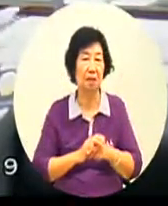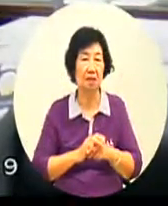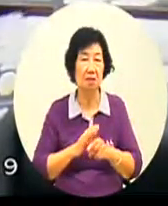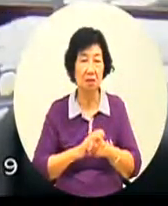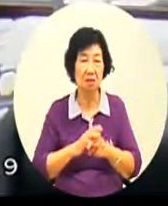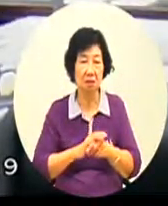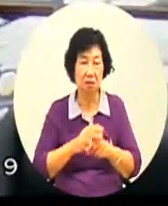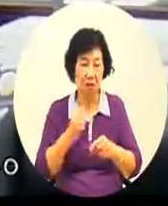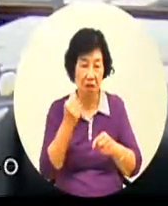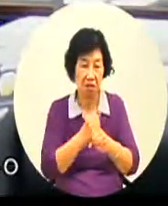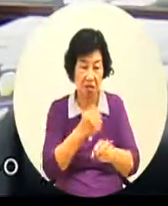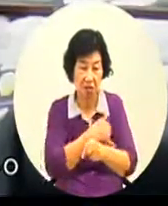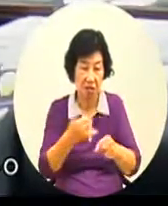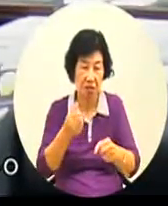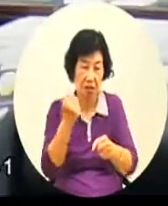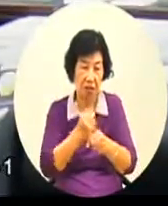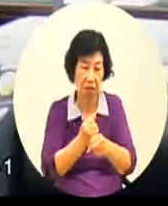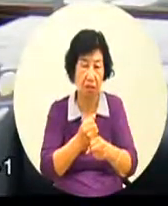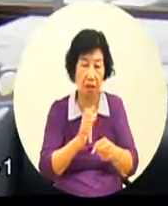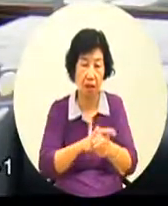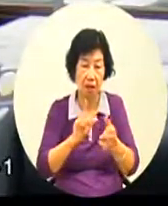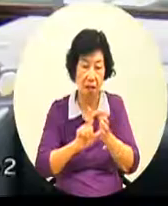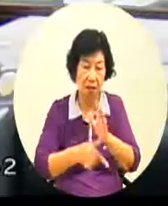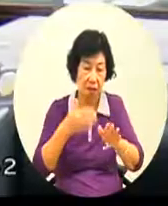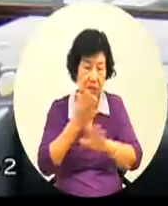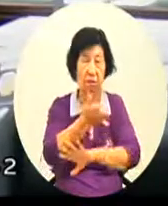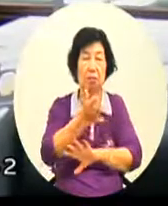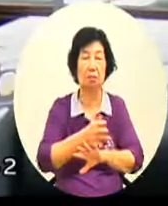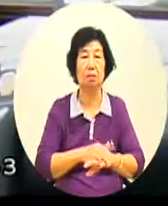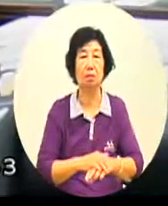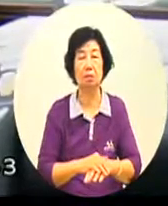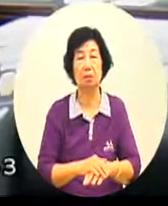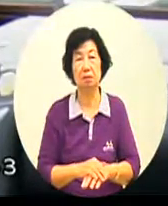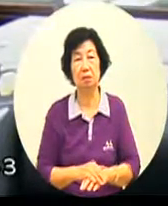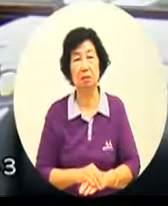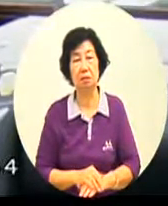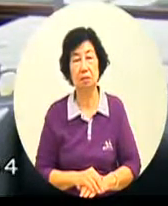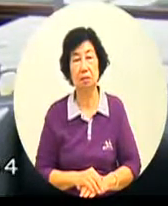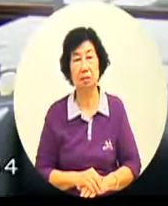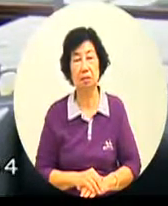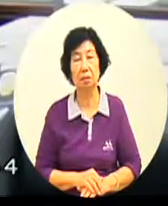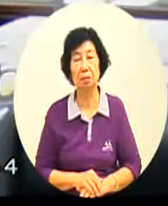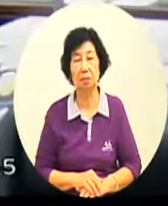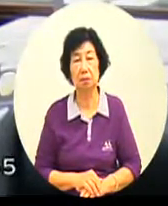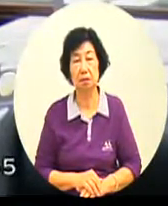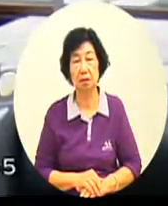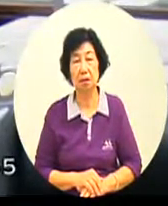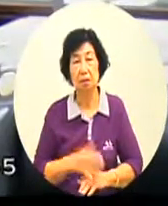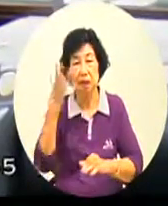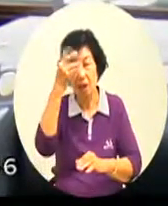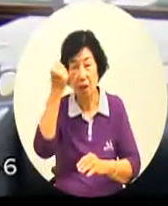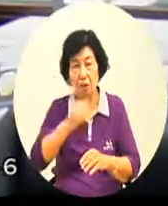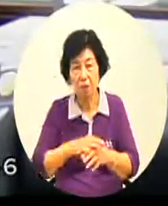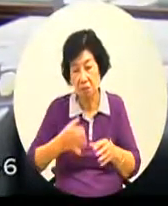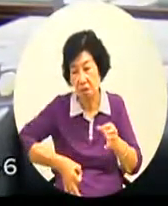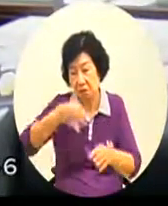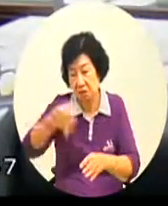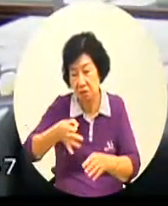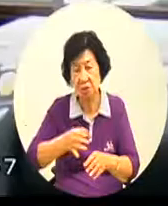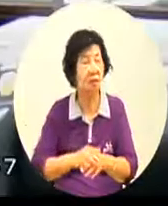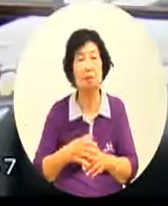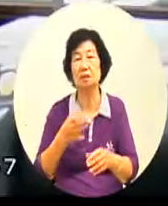超时工作的状况，但是他们又觉得就是说让老板不用多付钱，然后呢